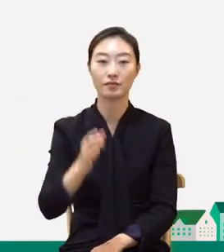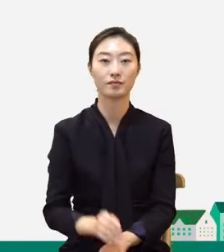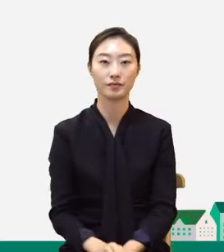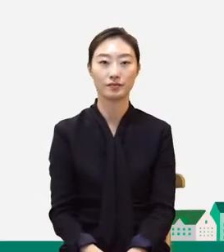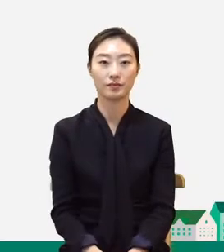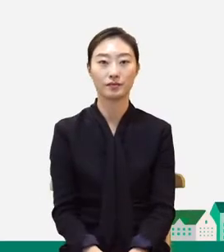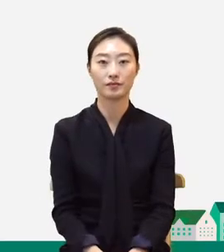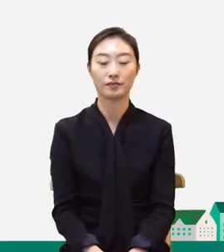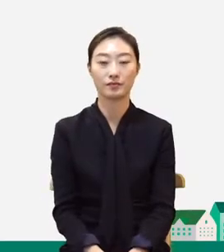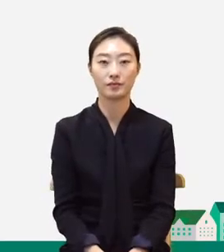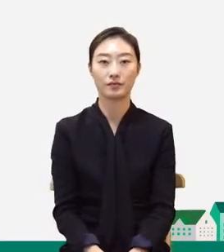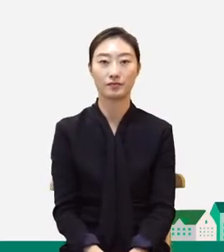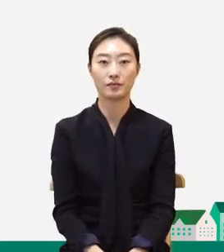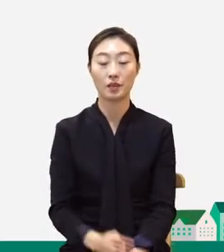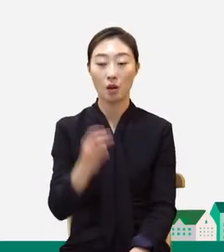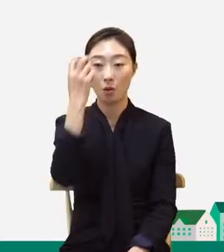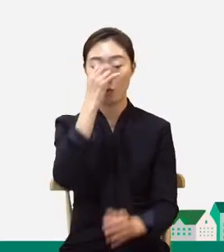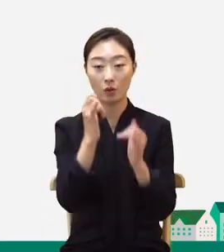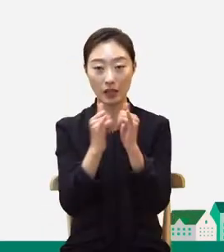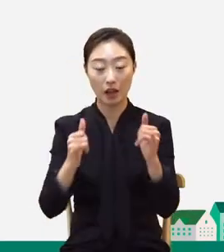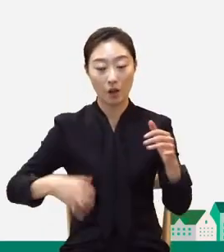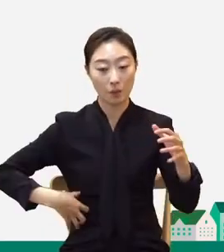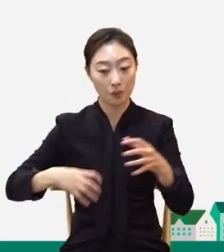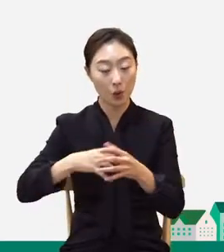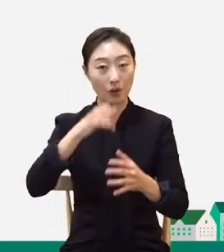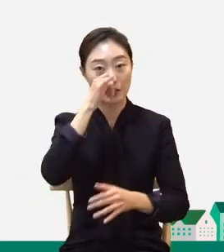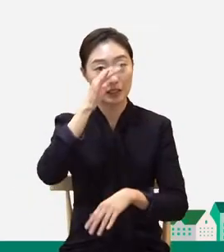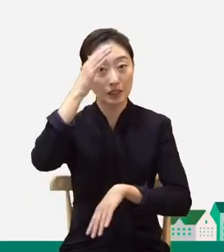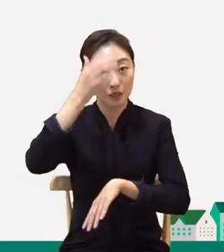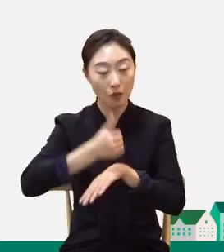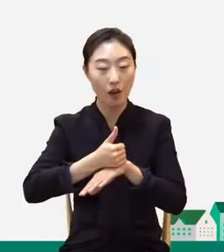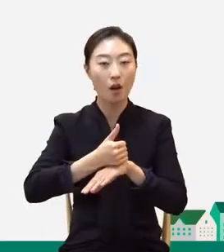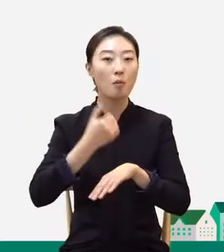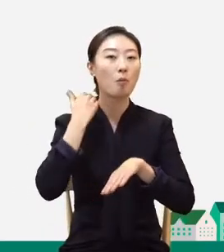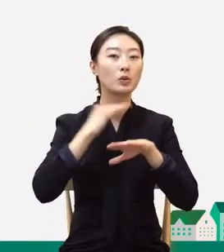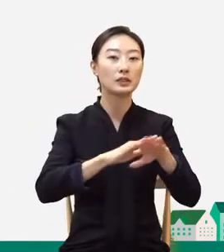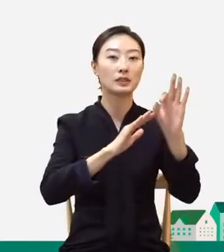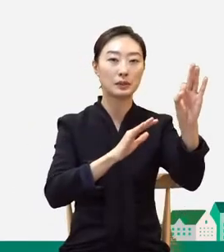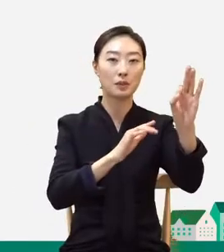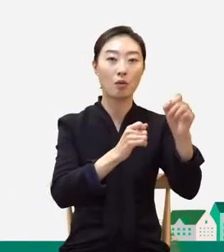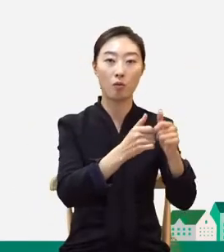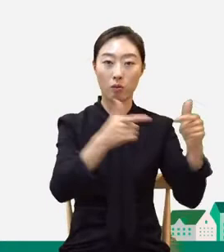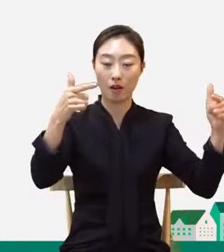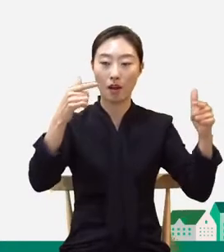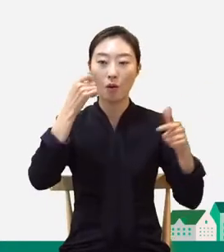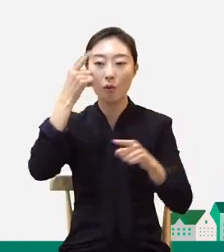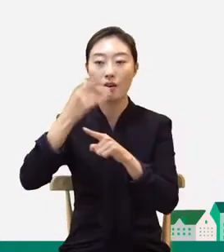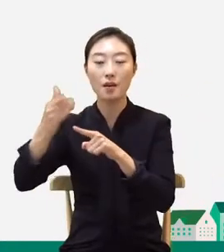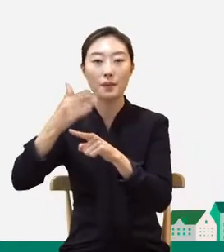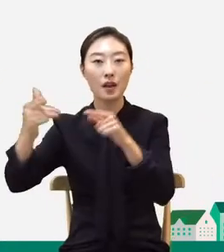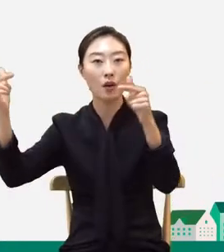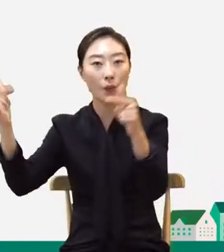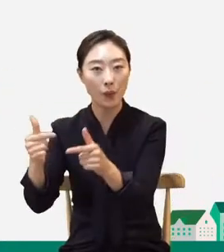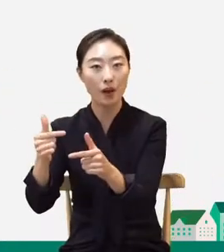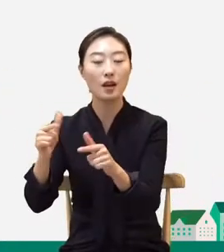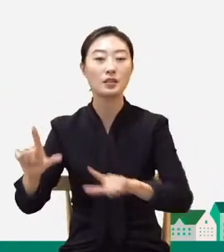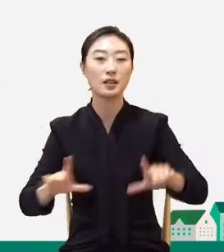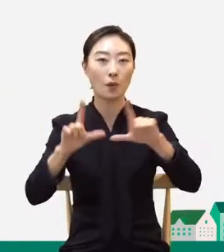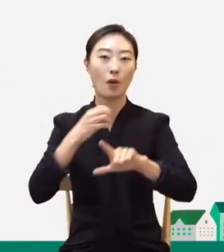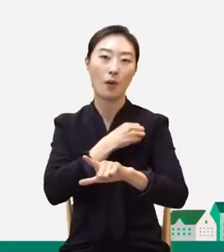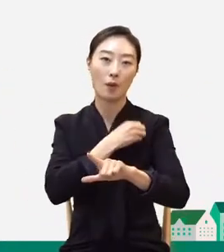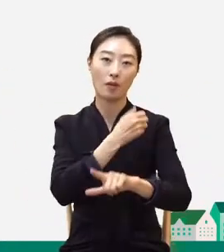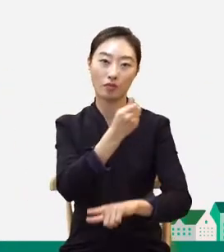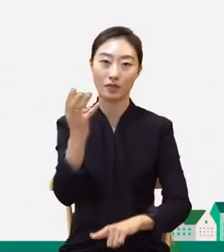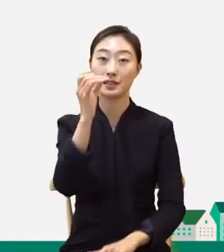있습니다. 보호자의 협조가 이루어지는 경우에는 보증금을 올리고 임대료를 낮춰서 생활하시는 회원들도